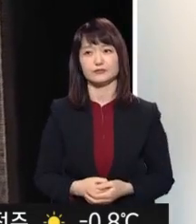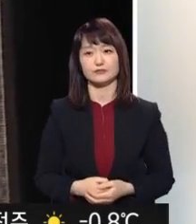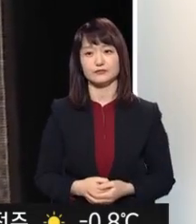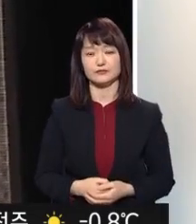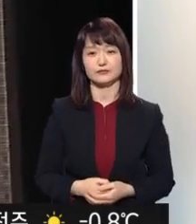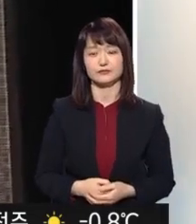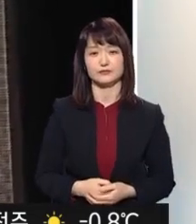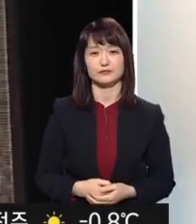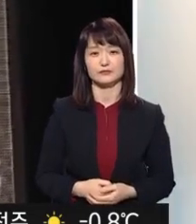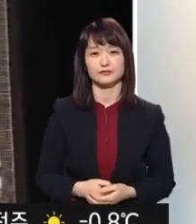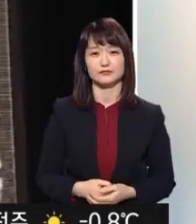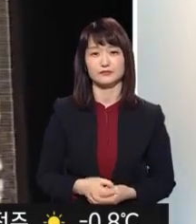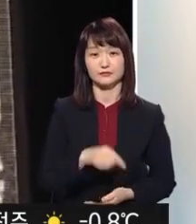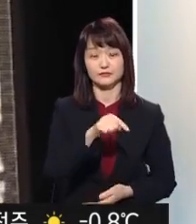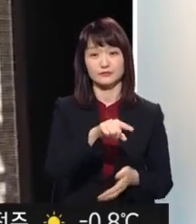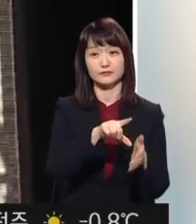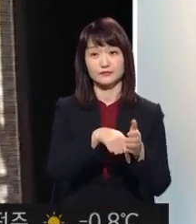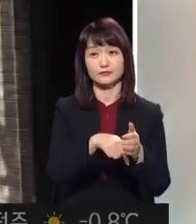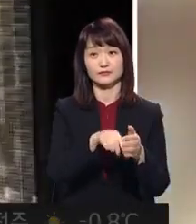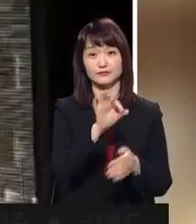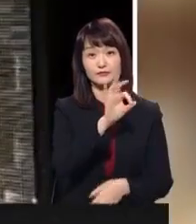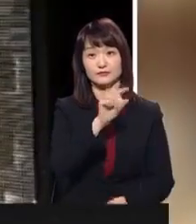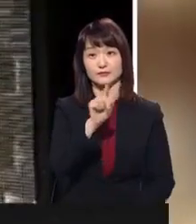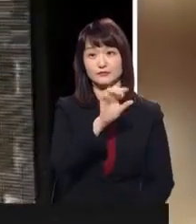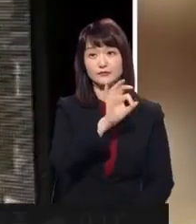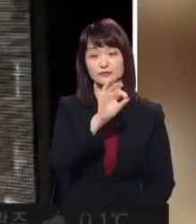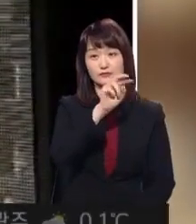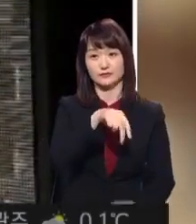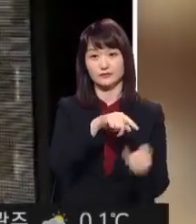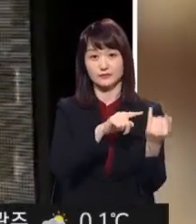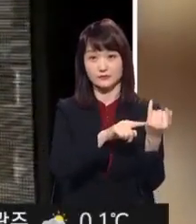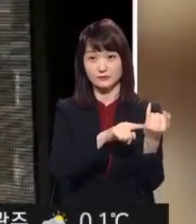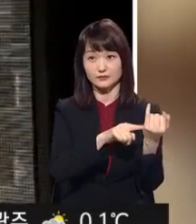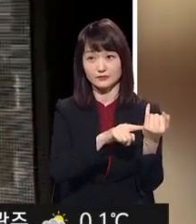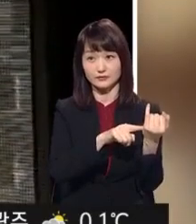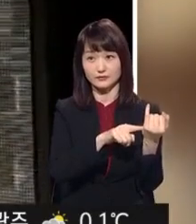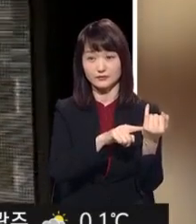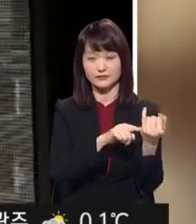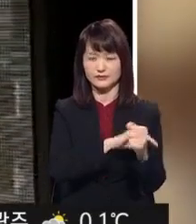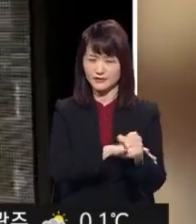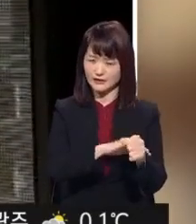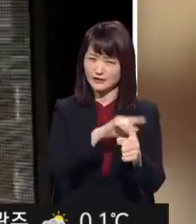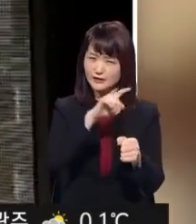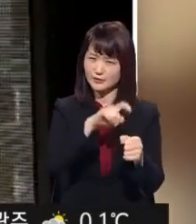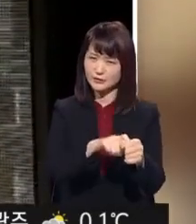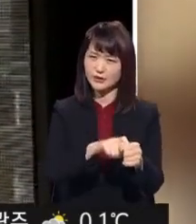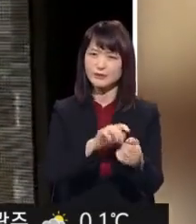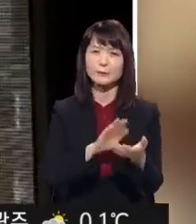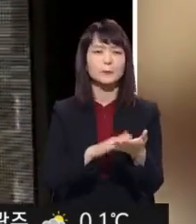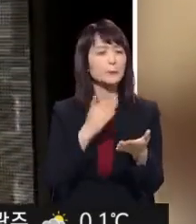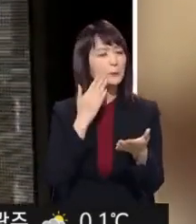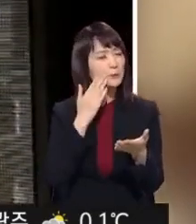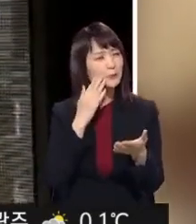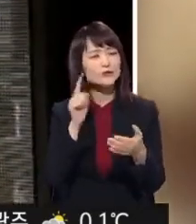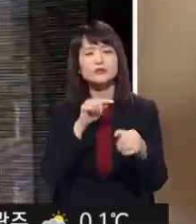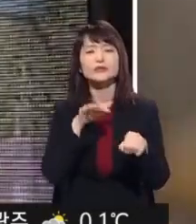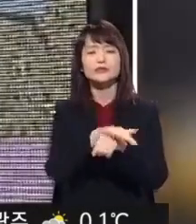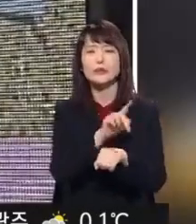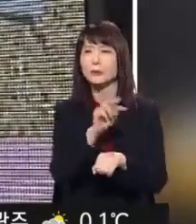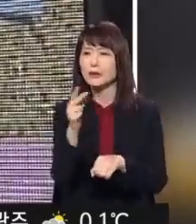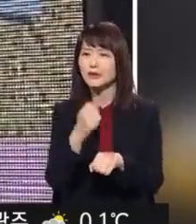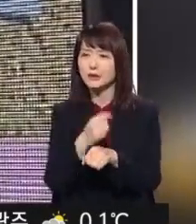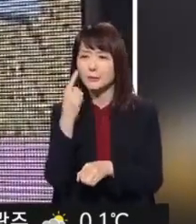왜냐하면 아이유씨는 잘해보고 싶어서 계속 분장을 하자 그랬대요 우리 뭐 레옹도 하자 뭐 지금